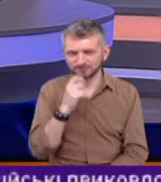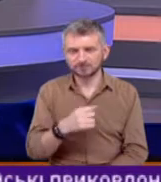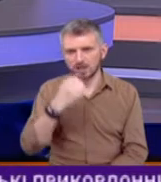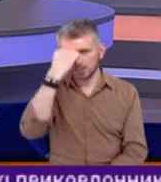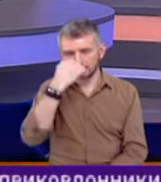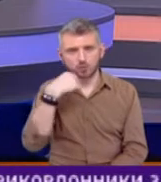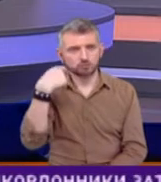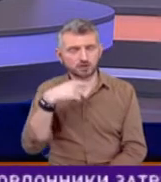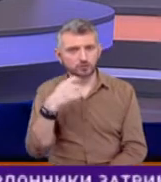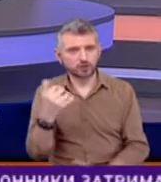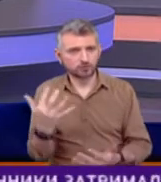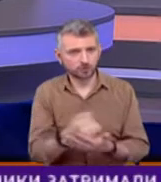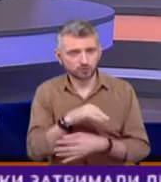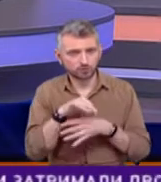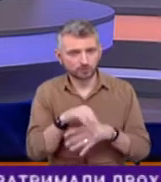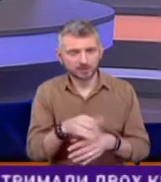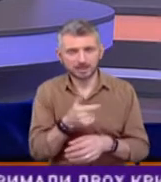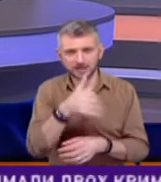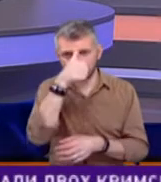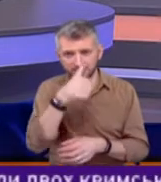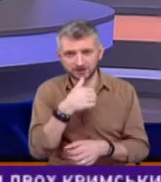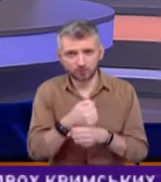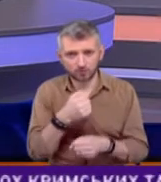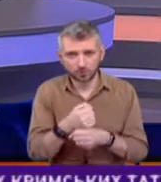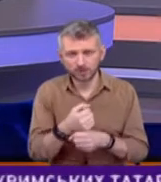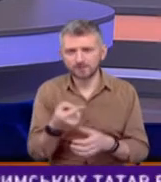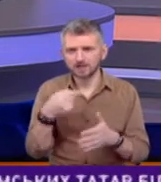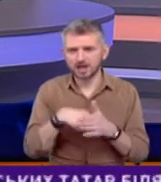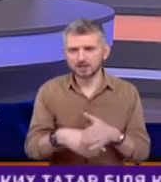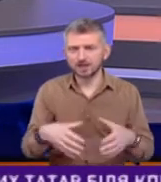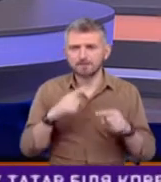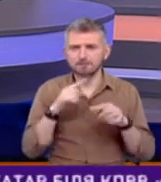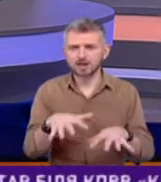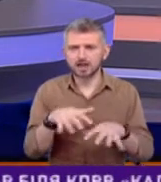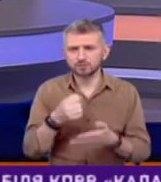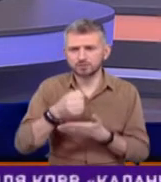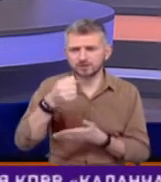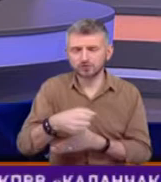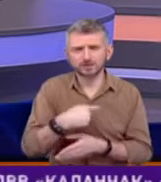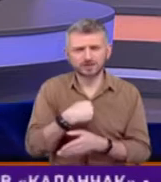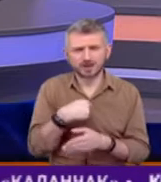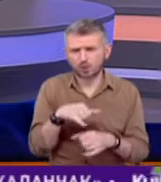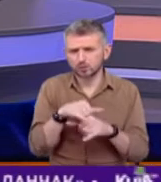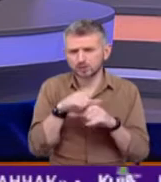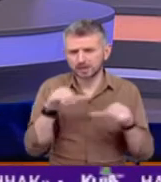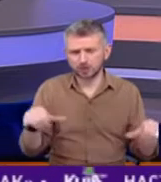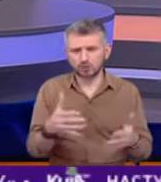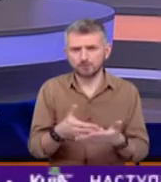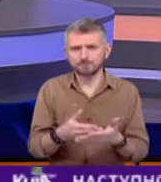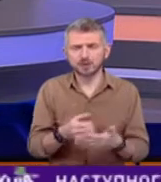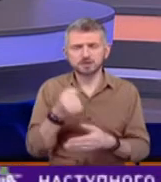Дякують президенту за успішно проведені кілька місяців роботи. Там всередині парламенту призначають, я утрірую так все,